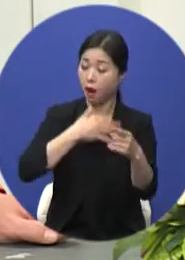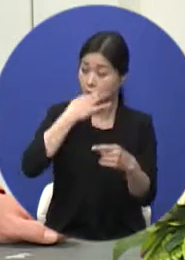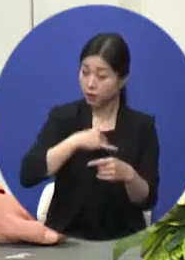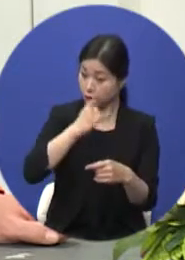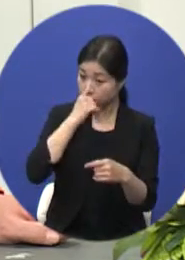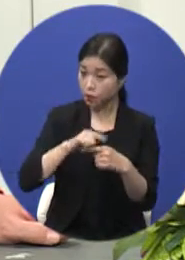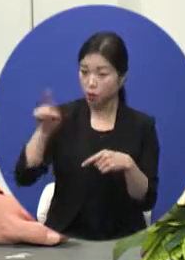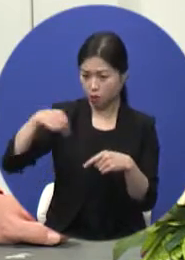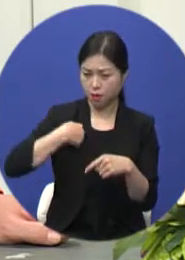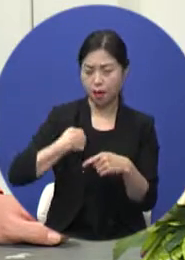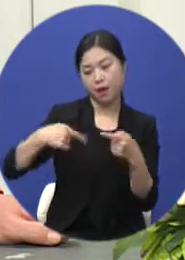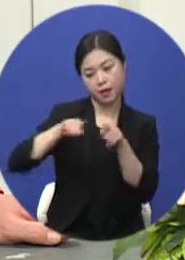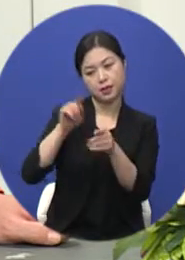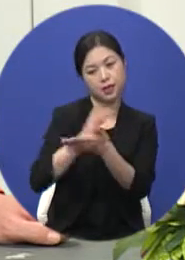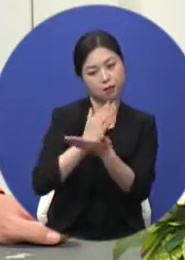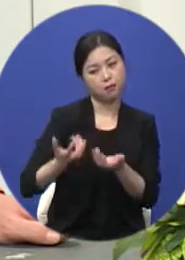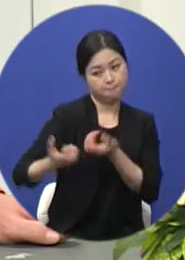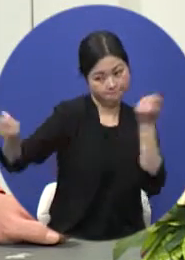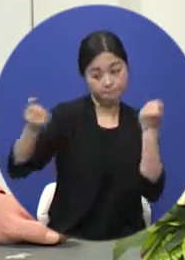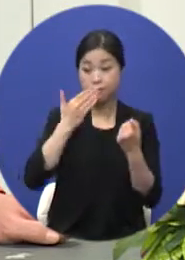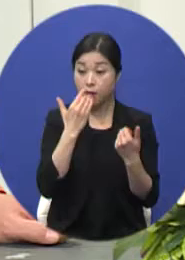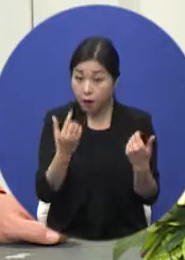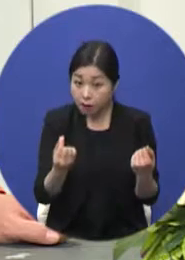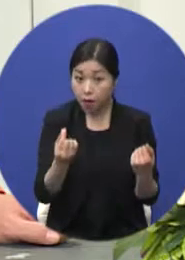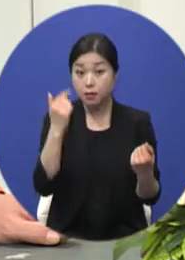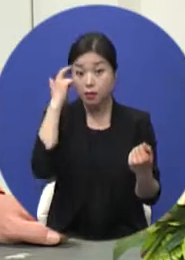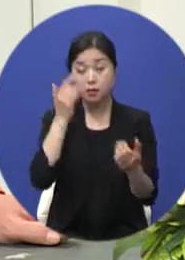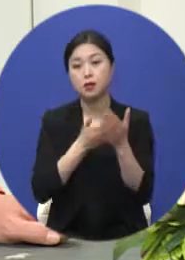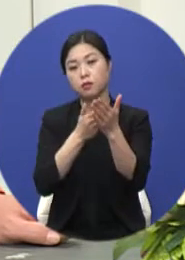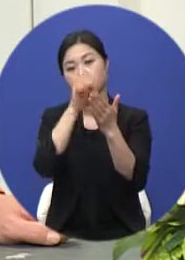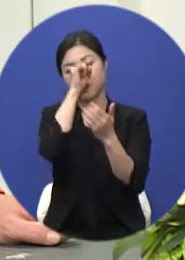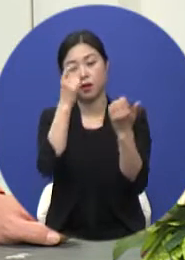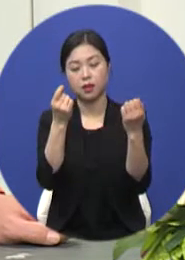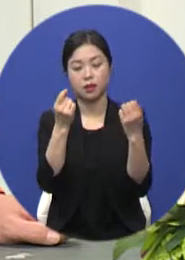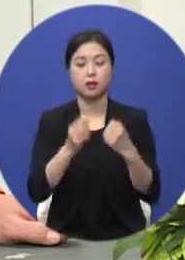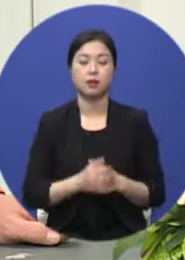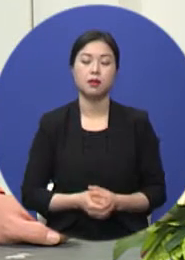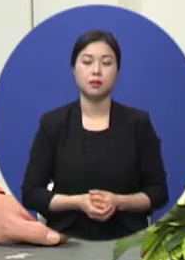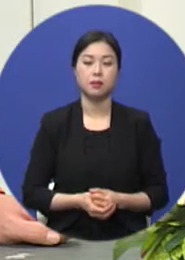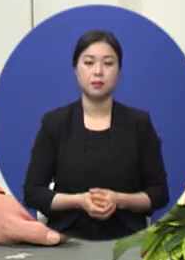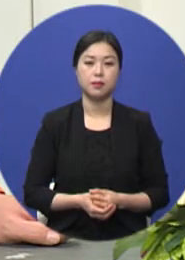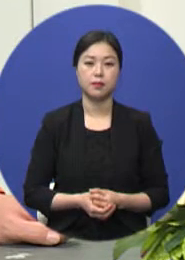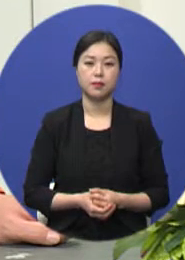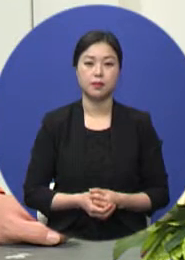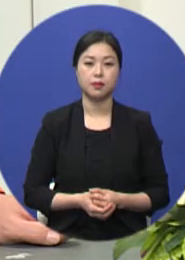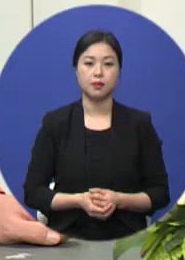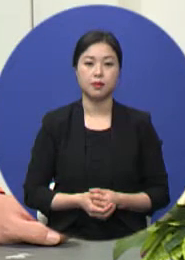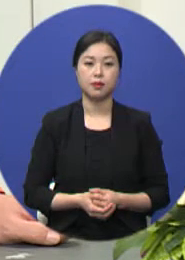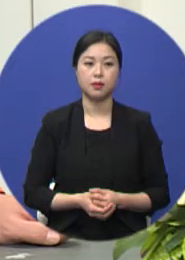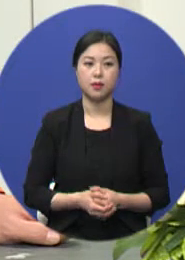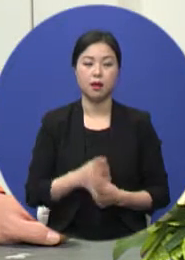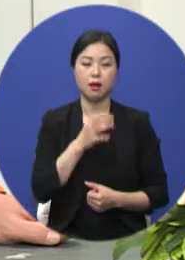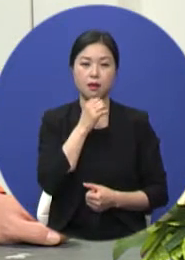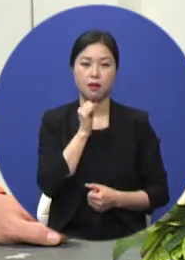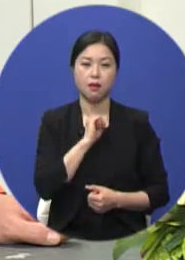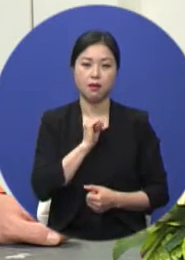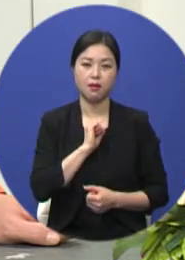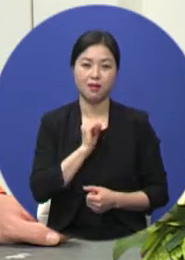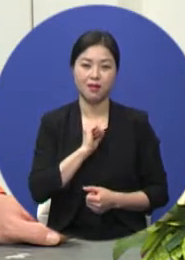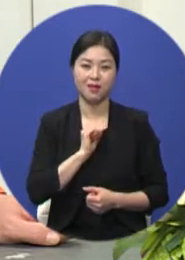너와 나 나눠 먹는 거야. 이런 식으로 하면은 어떨까 싶은데요. 네.